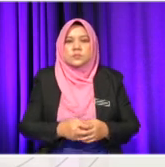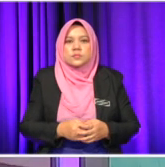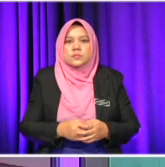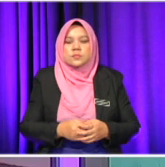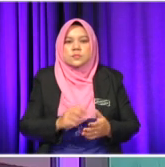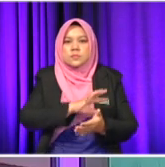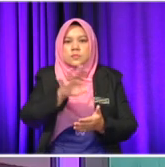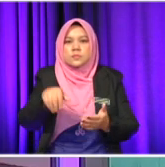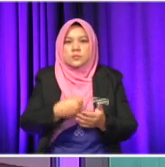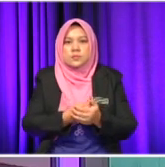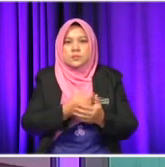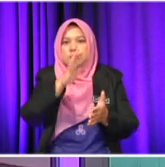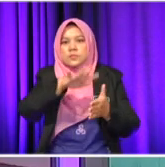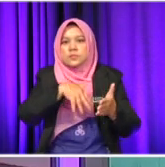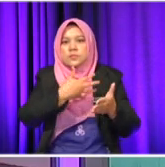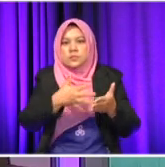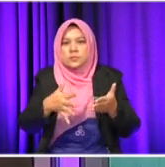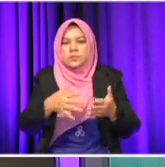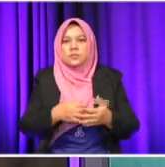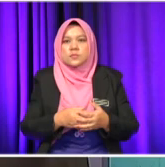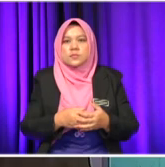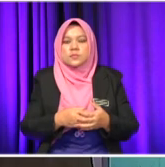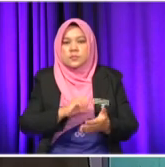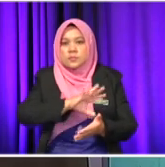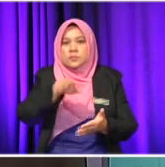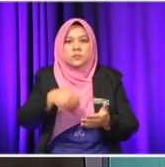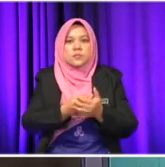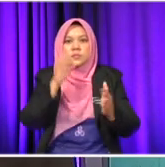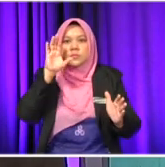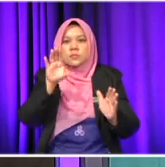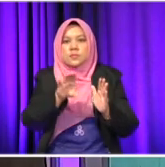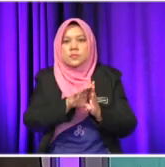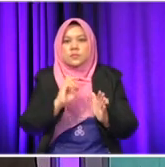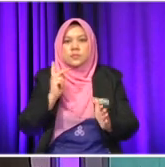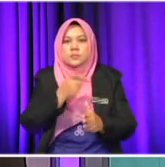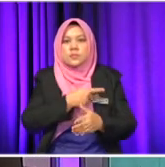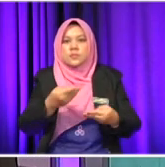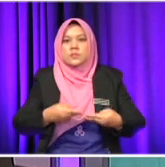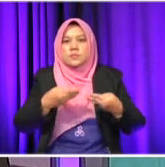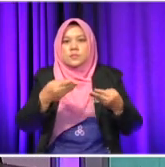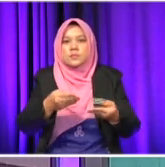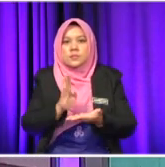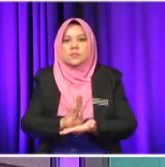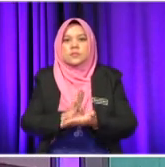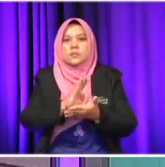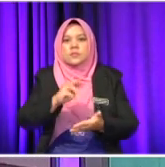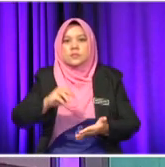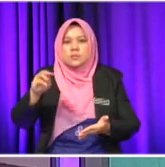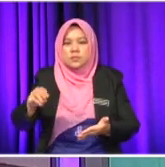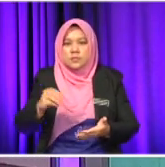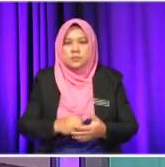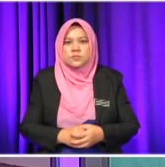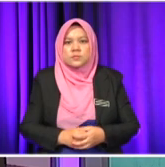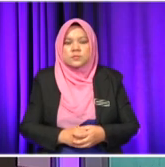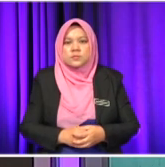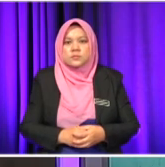segala jadwal segala raja yang kita beri Sebenarnya dia membantu murid betul